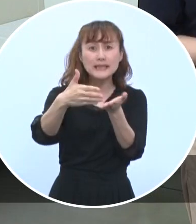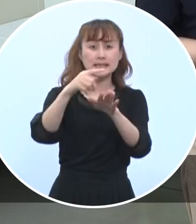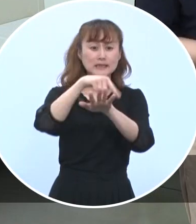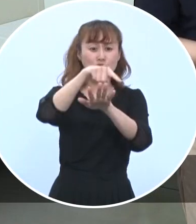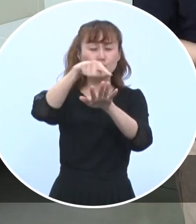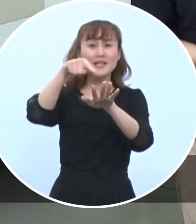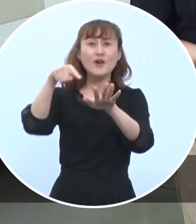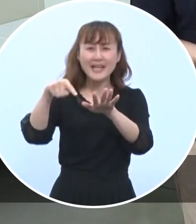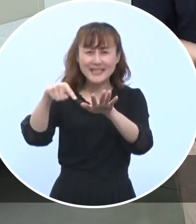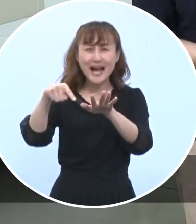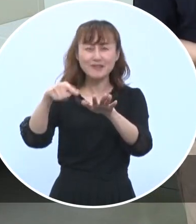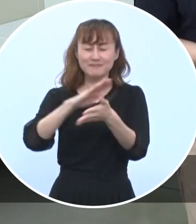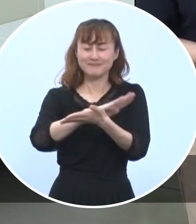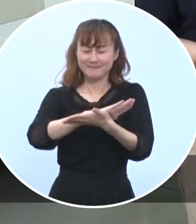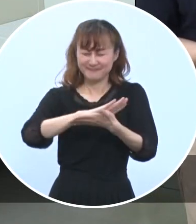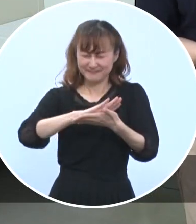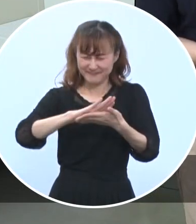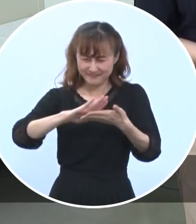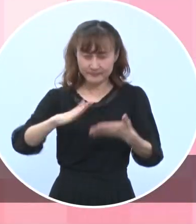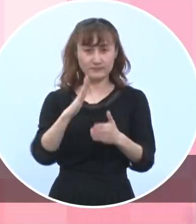ようにしましょう。 はい。